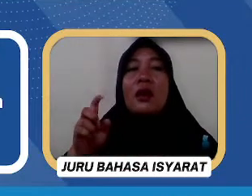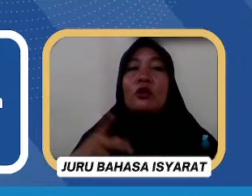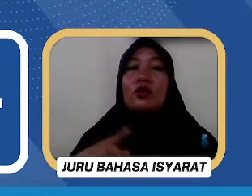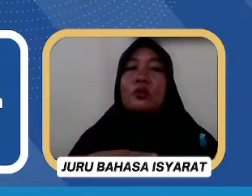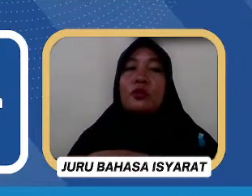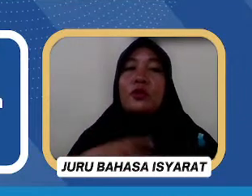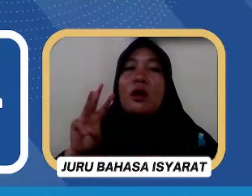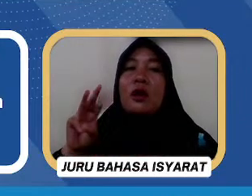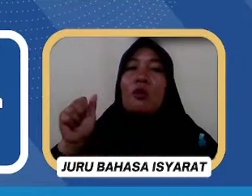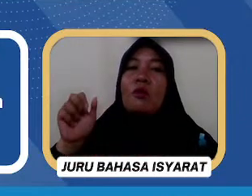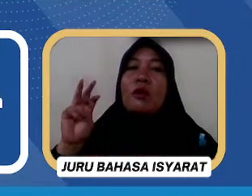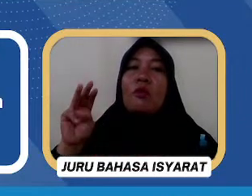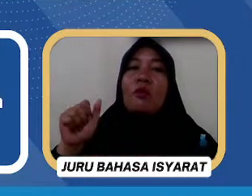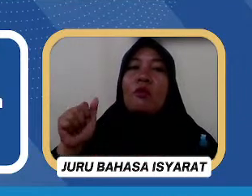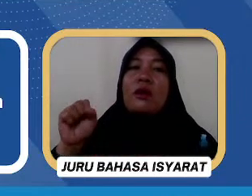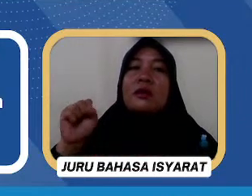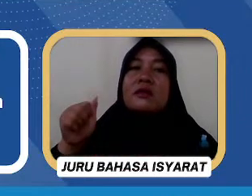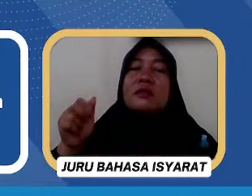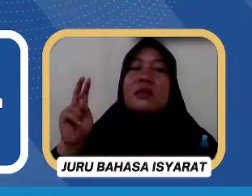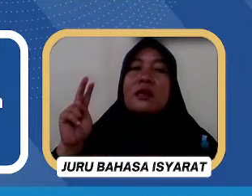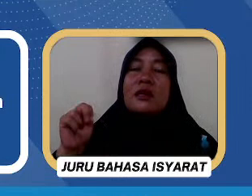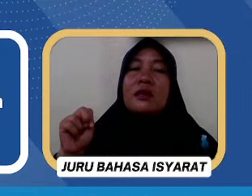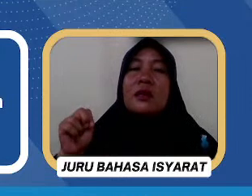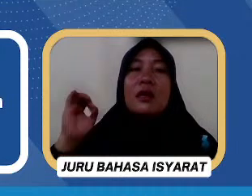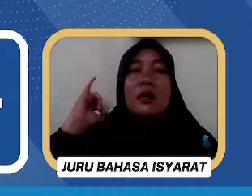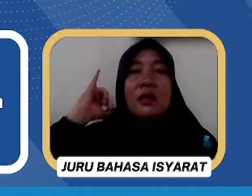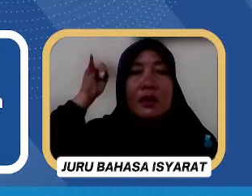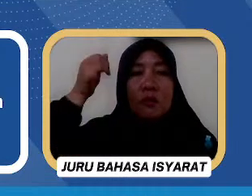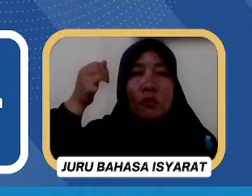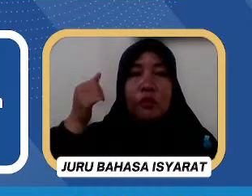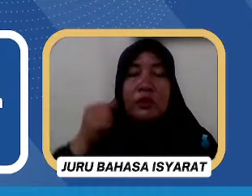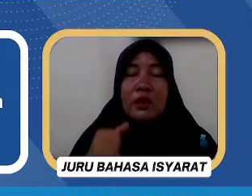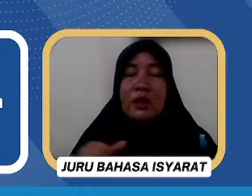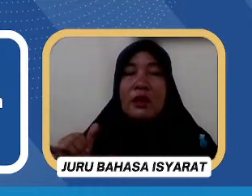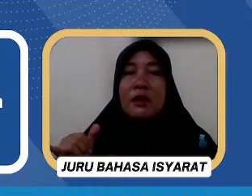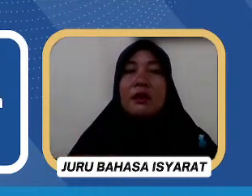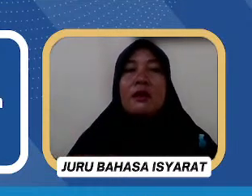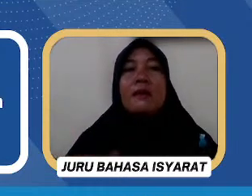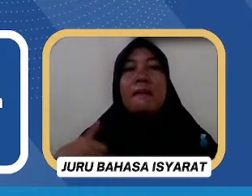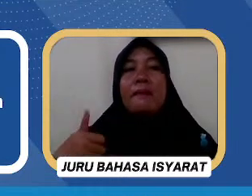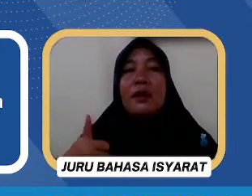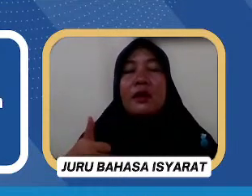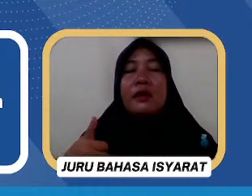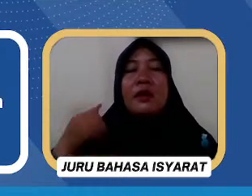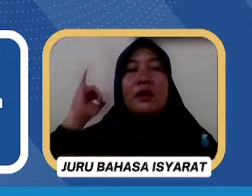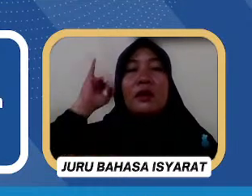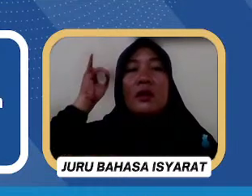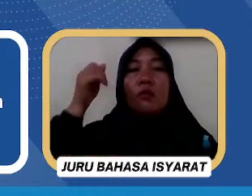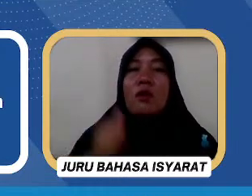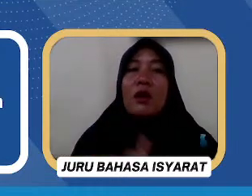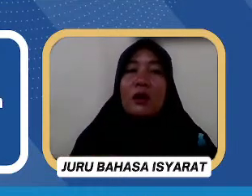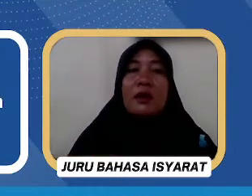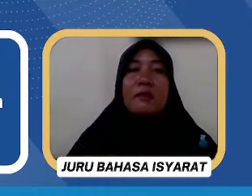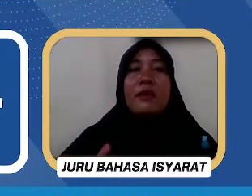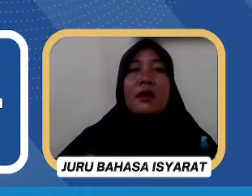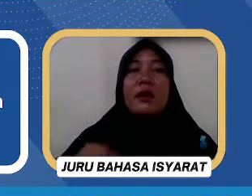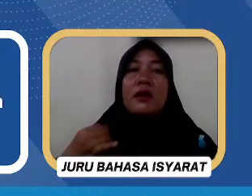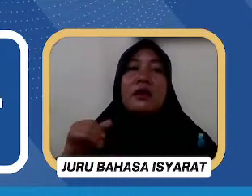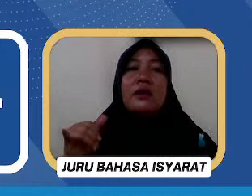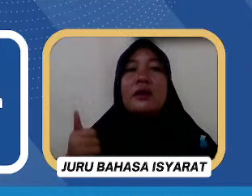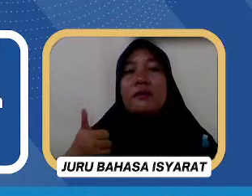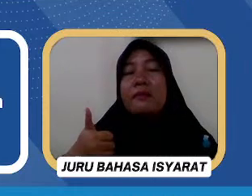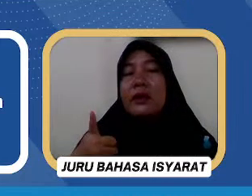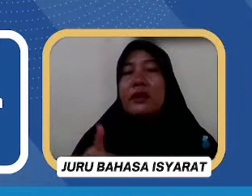umum, sehingga dengan seperti itu kita kuat, kita bisa,